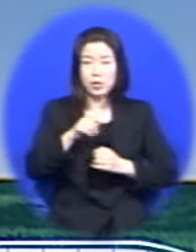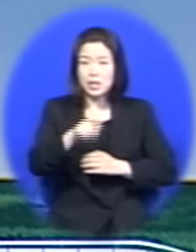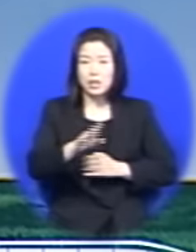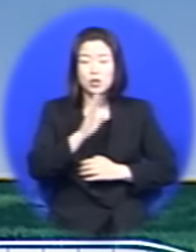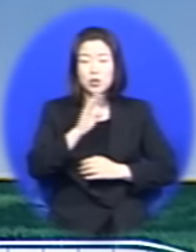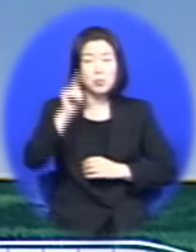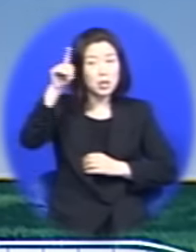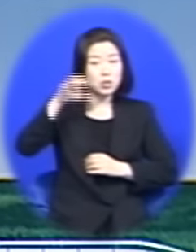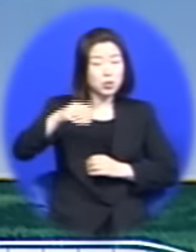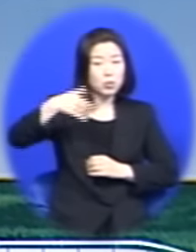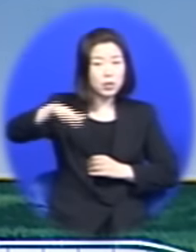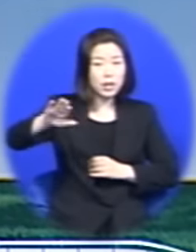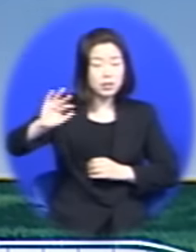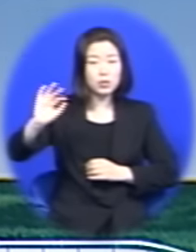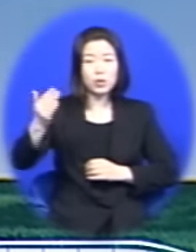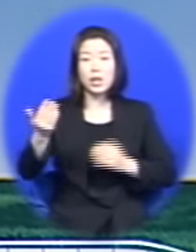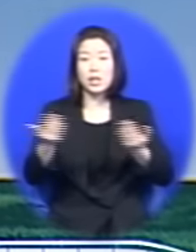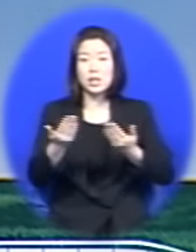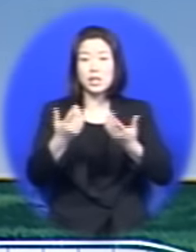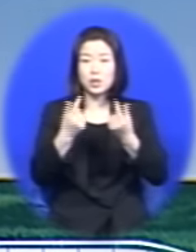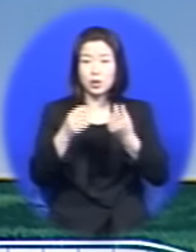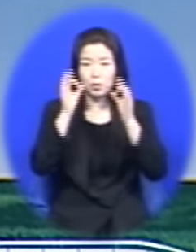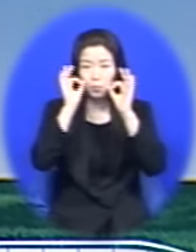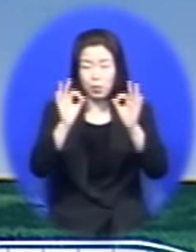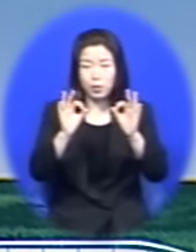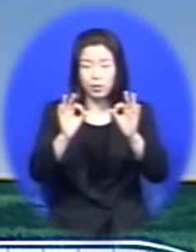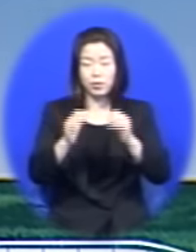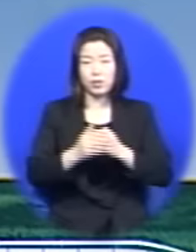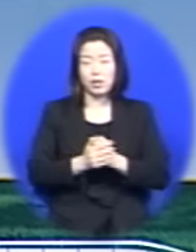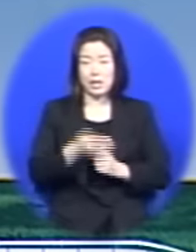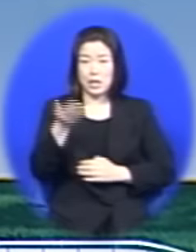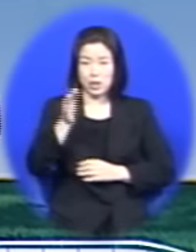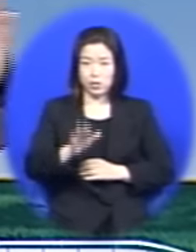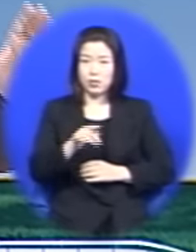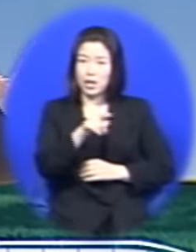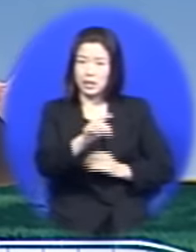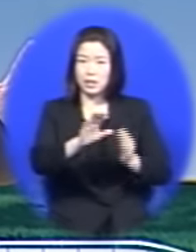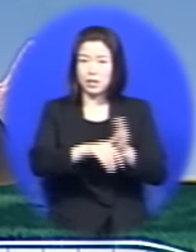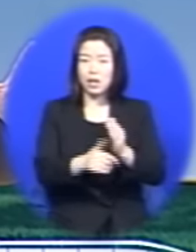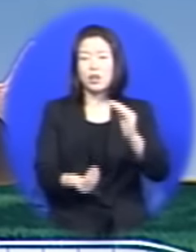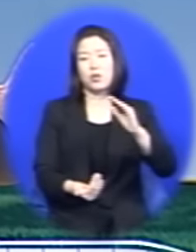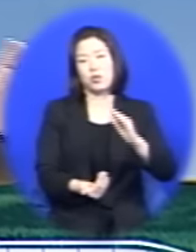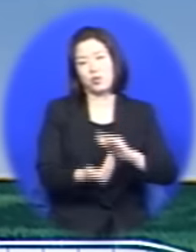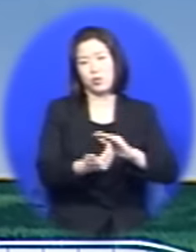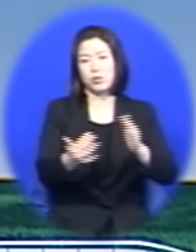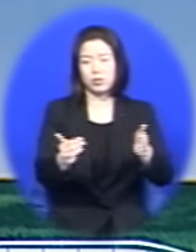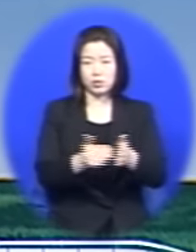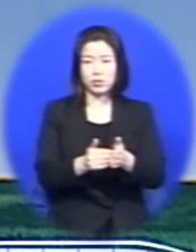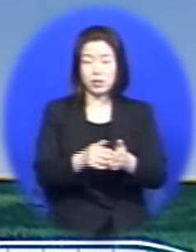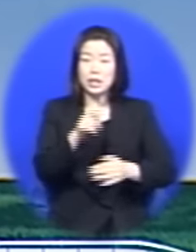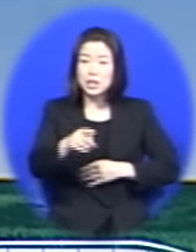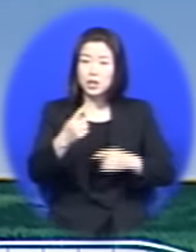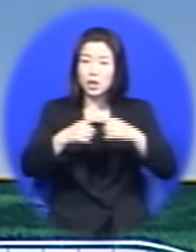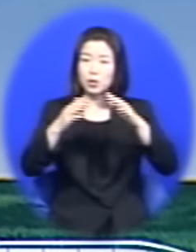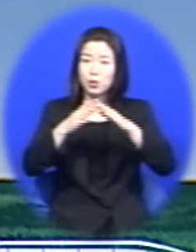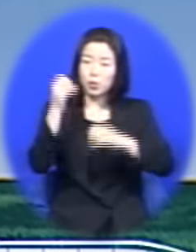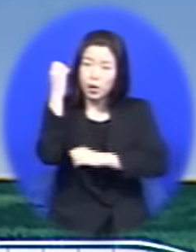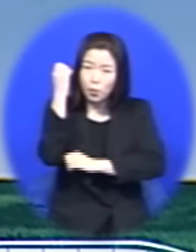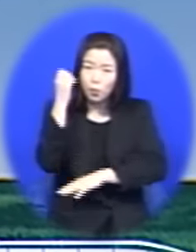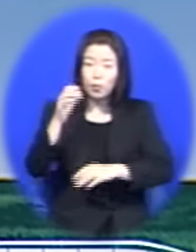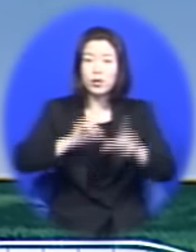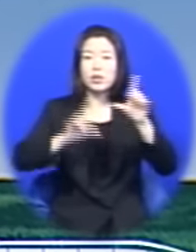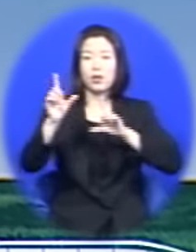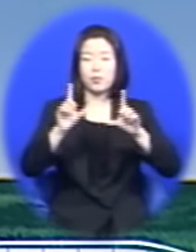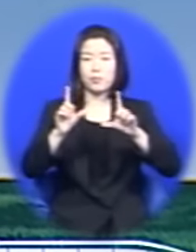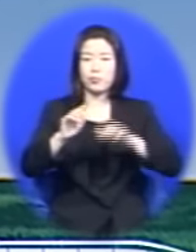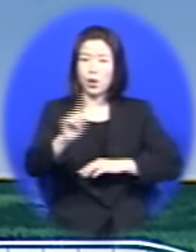천국에 가서나 될 일처럼 보이는 거 아닙니까? 그런데 그때 이루어졌어요. 이게 교회의 원형인데